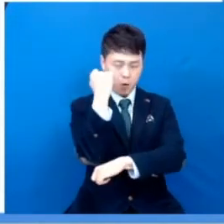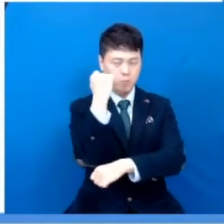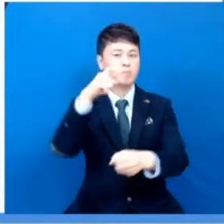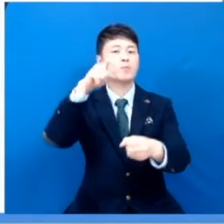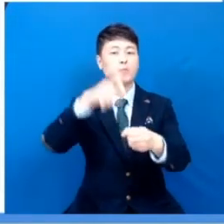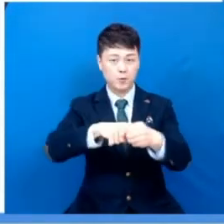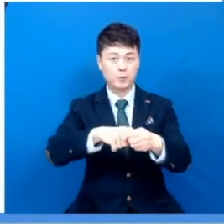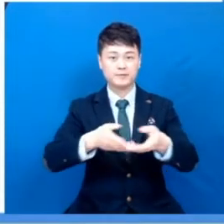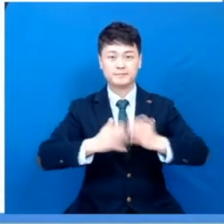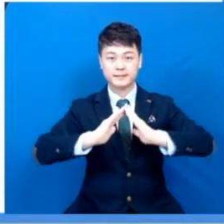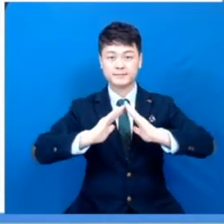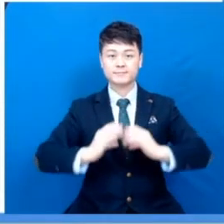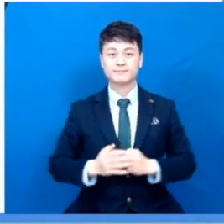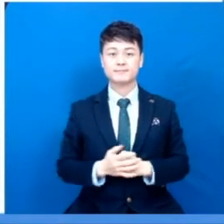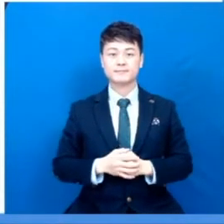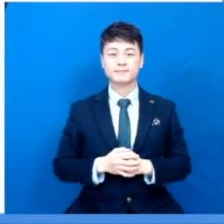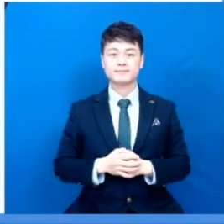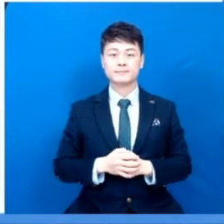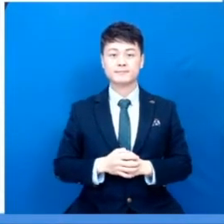하였습니다